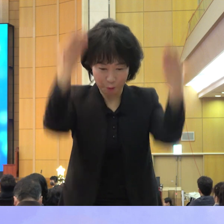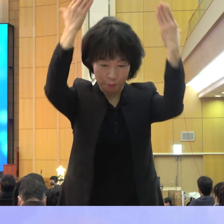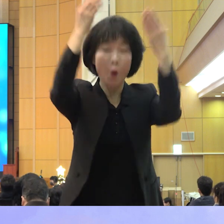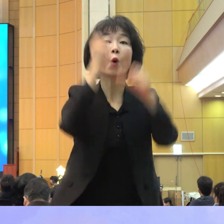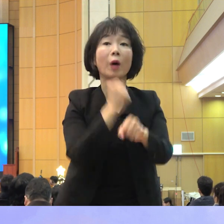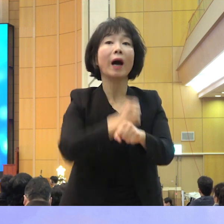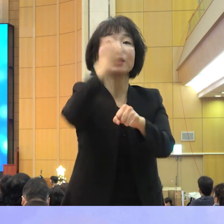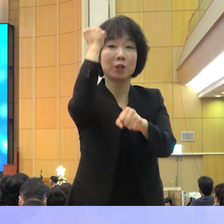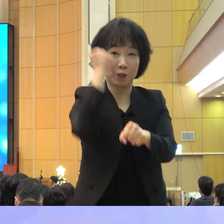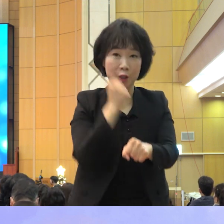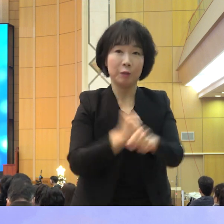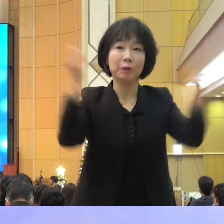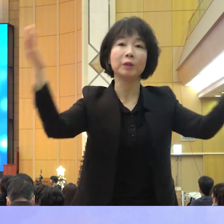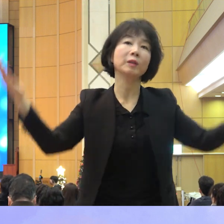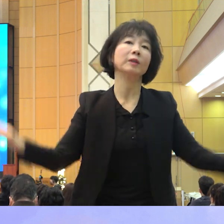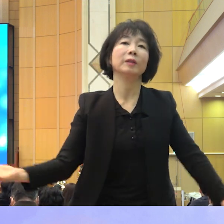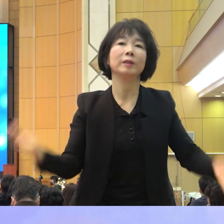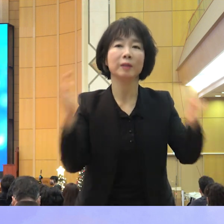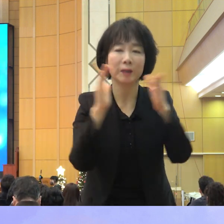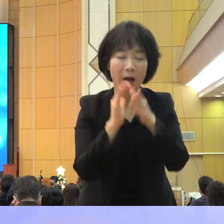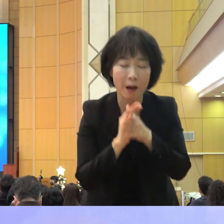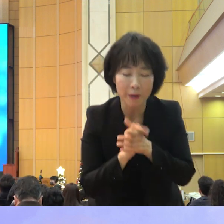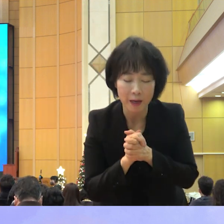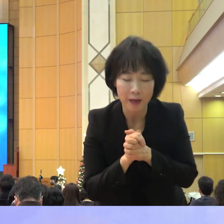하나님 축복하심을